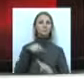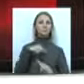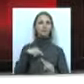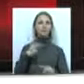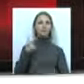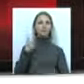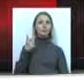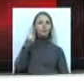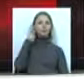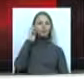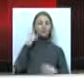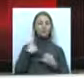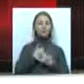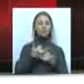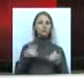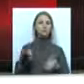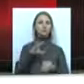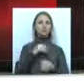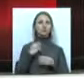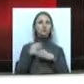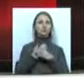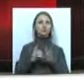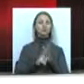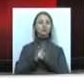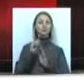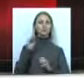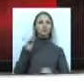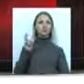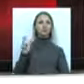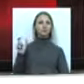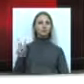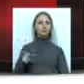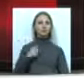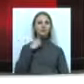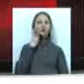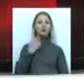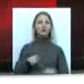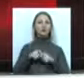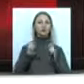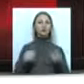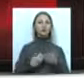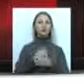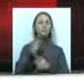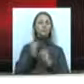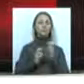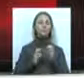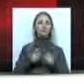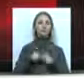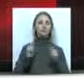Жеке кәсібін бастауға ниет білдіргендер үшін бизнес негіздері бойынша оқыту курсы ұйымдастырылып, кәсібінің нәсібін көрулеріне жан-жақты қолдау